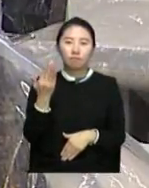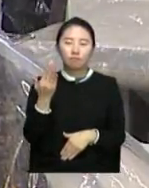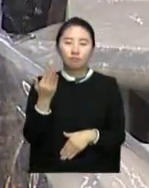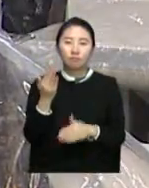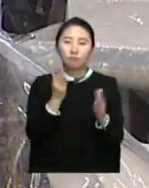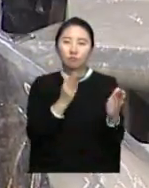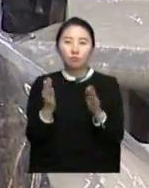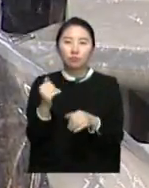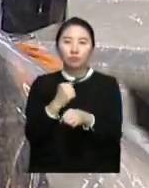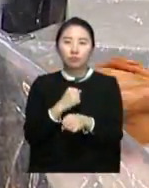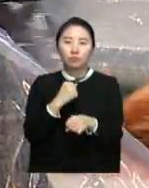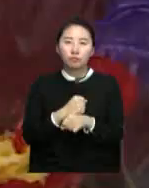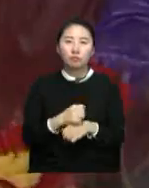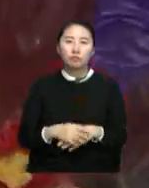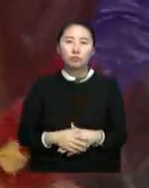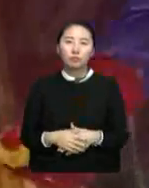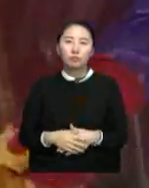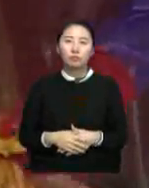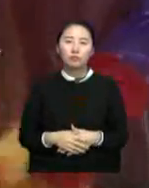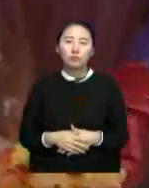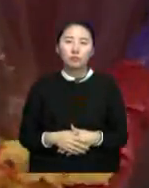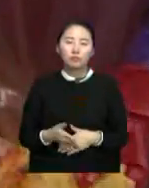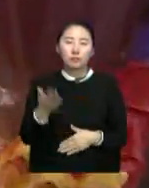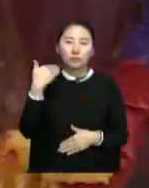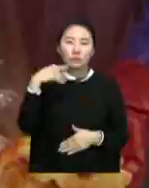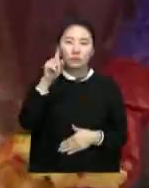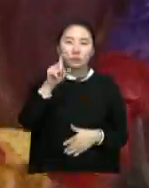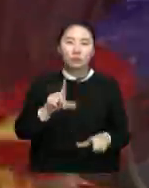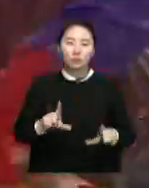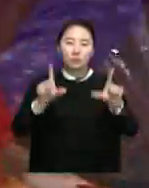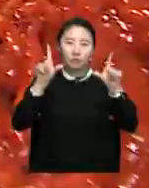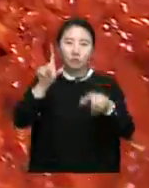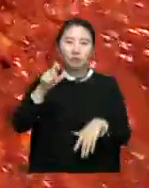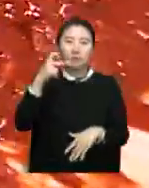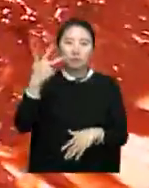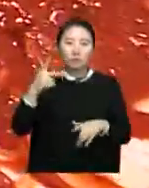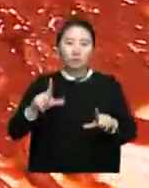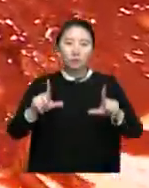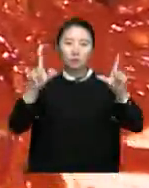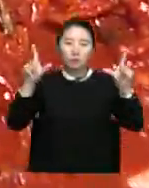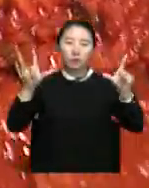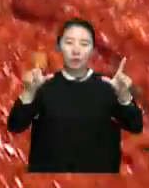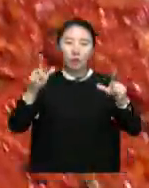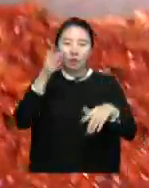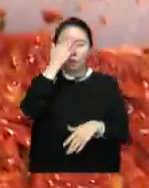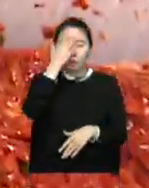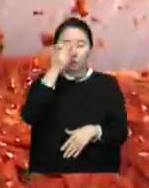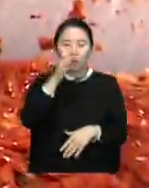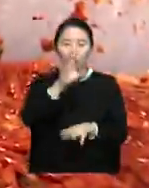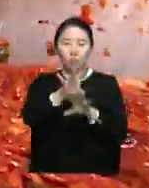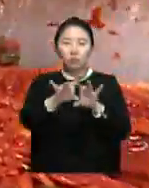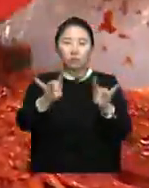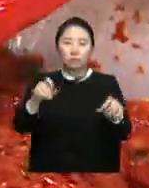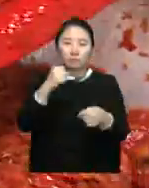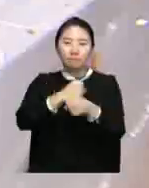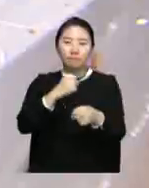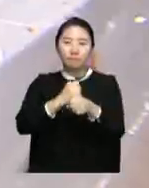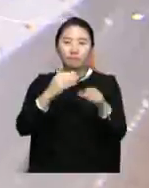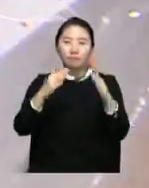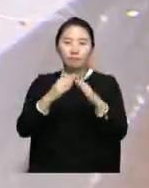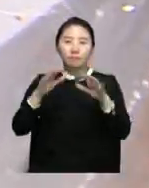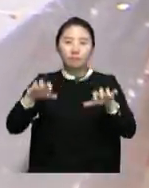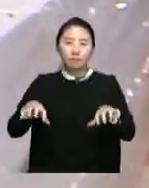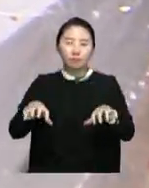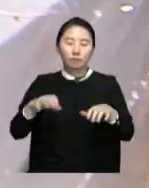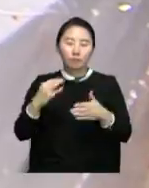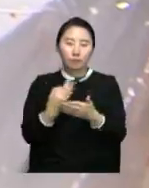이렇게 준비해드리고 있습니다. 지난 15일부터 17일까지 용산구 전역에서 만들어진 김장은 지역 내